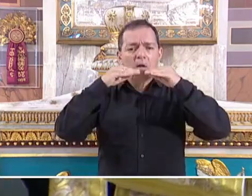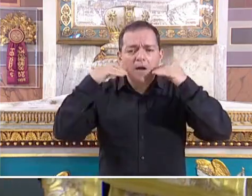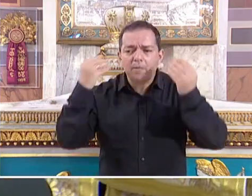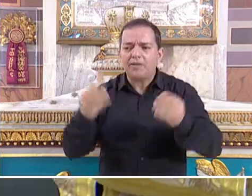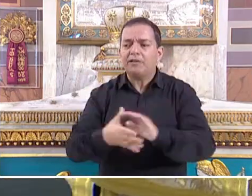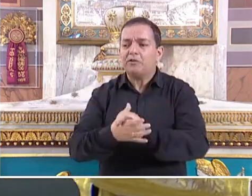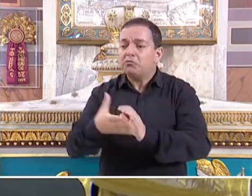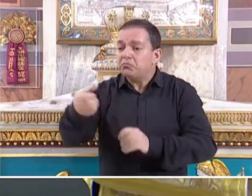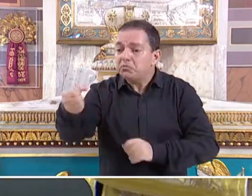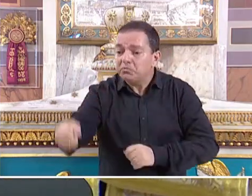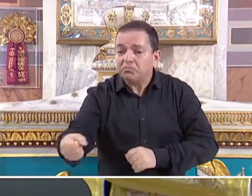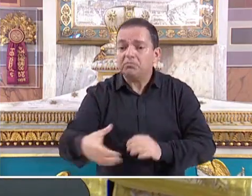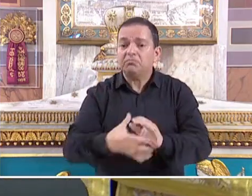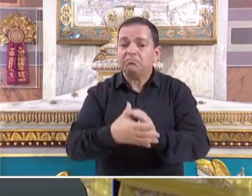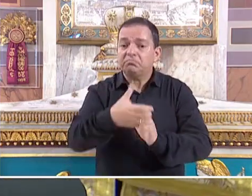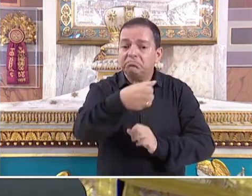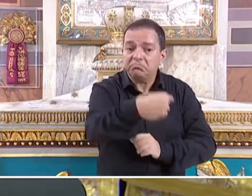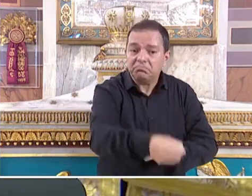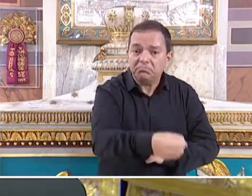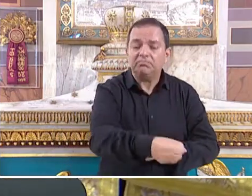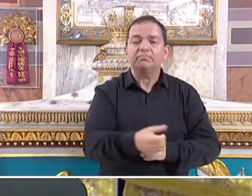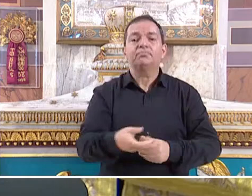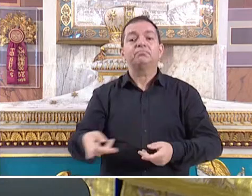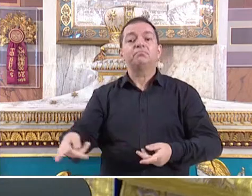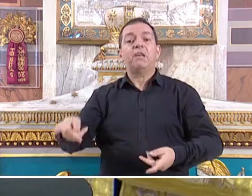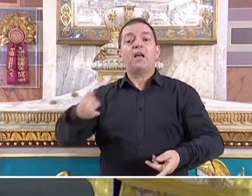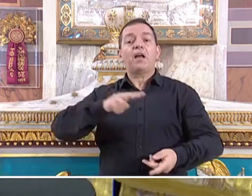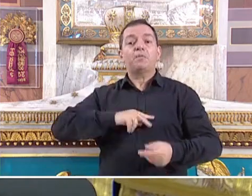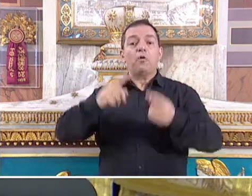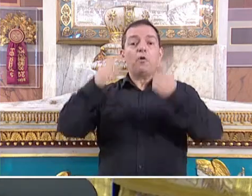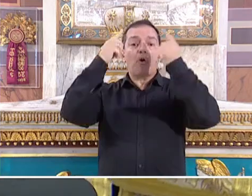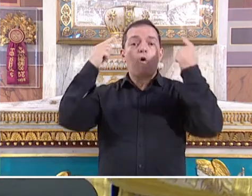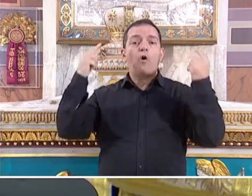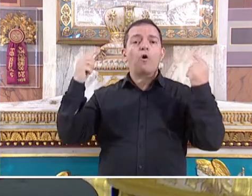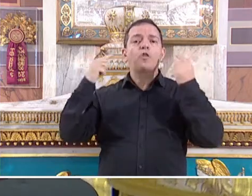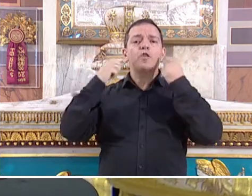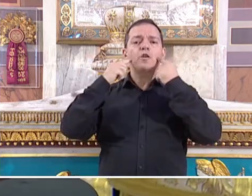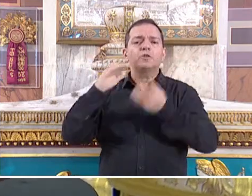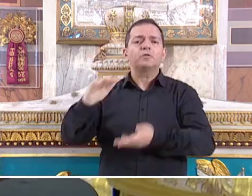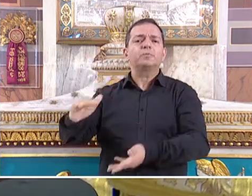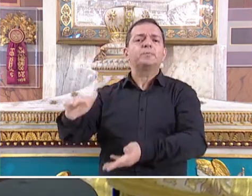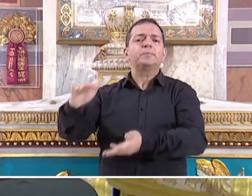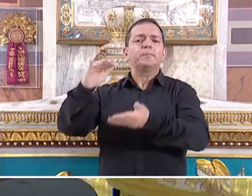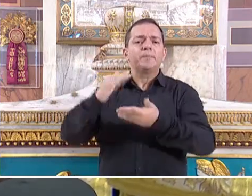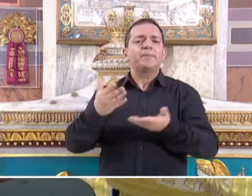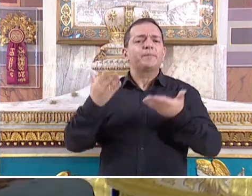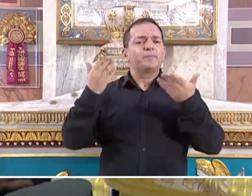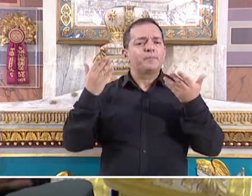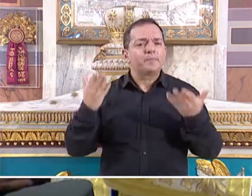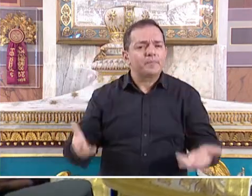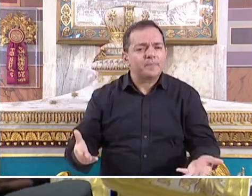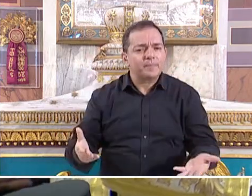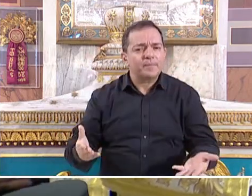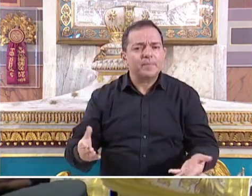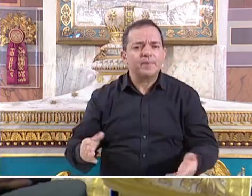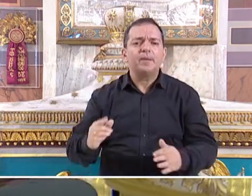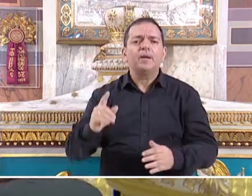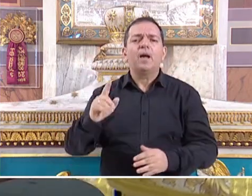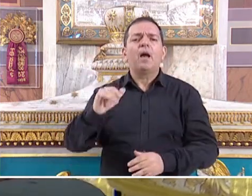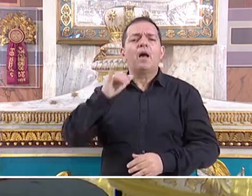χέρι σας και η ανταπόδοση του Θεού θα είναι η αιώνια